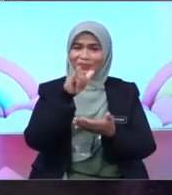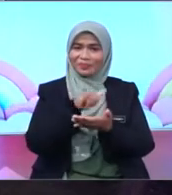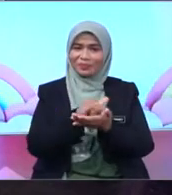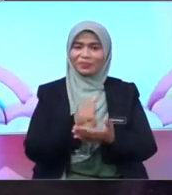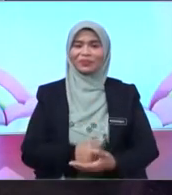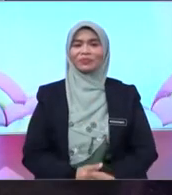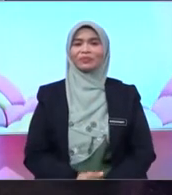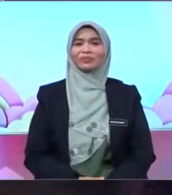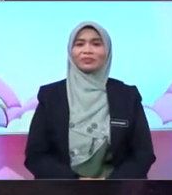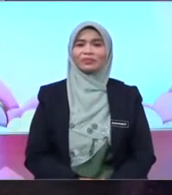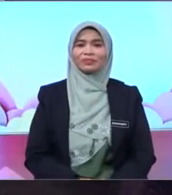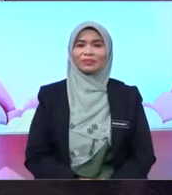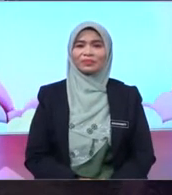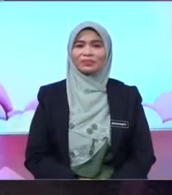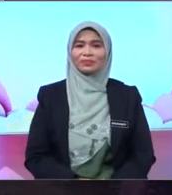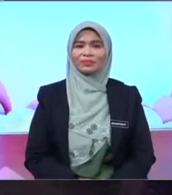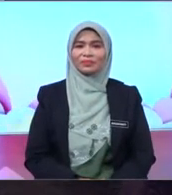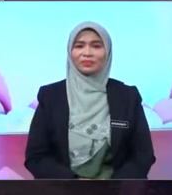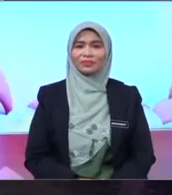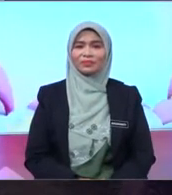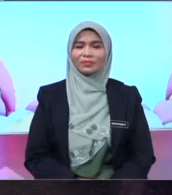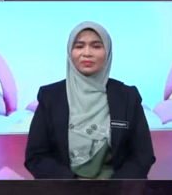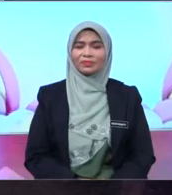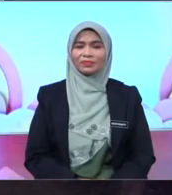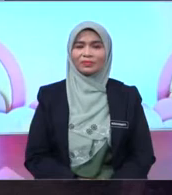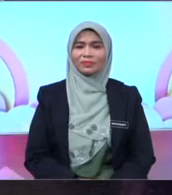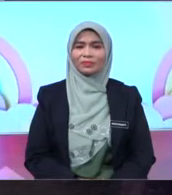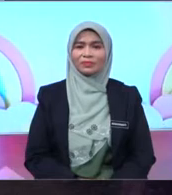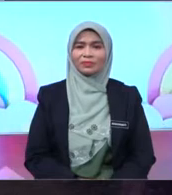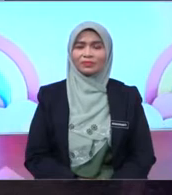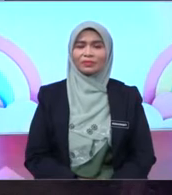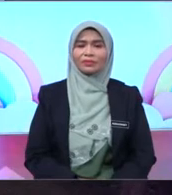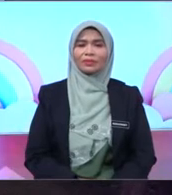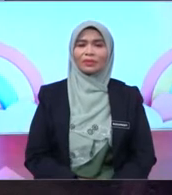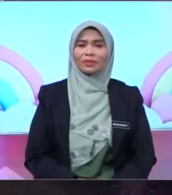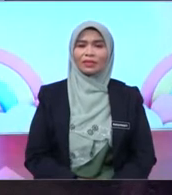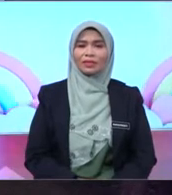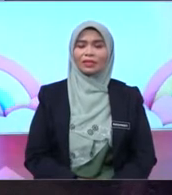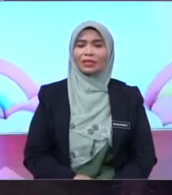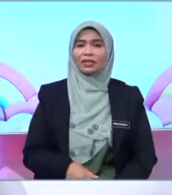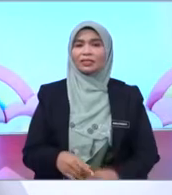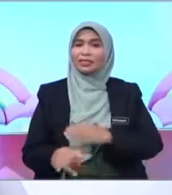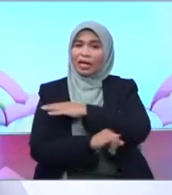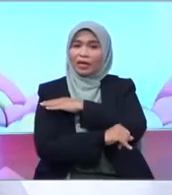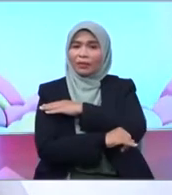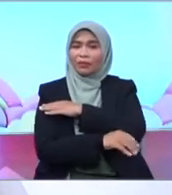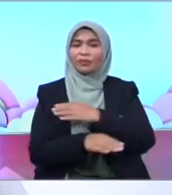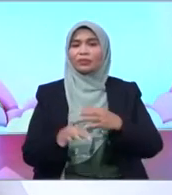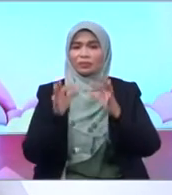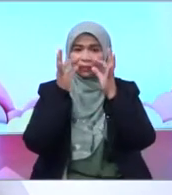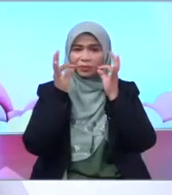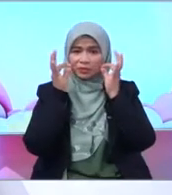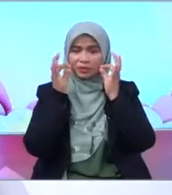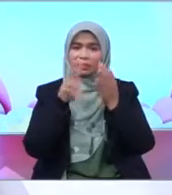kita aku bukti baca dulu oke nomor tiga soalnya enak seekor anak kucing jatuh